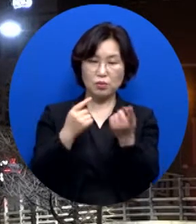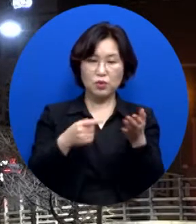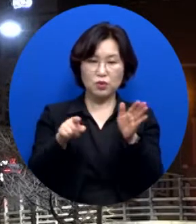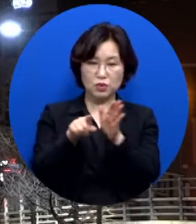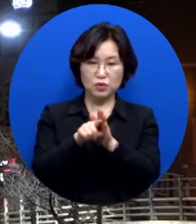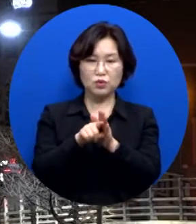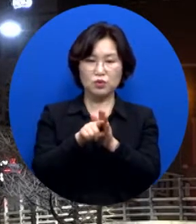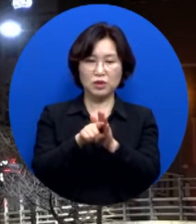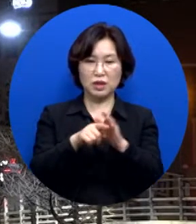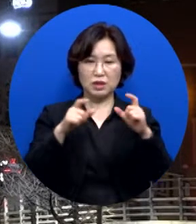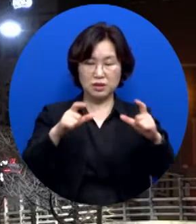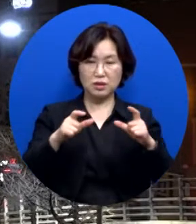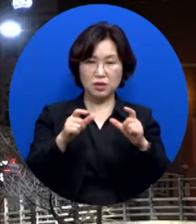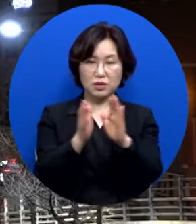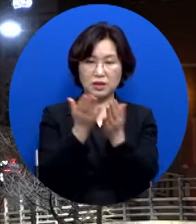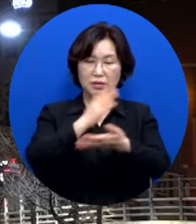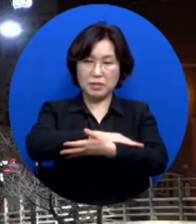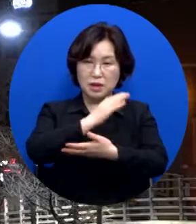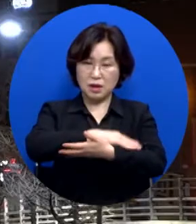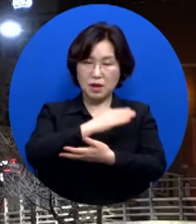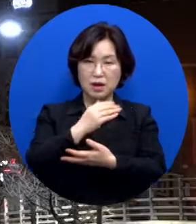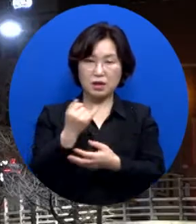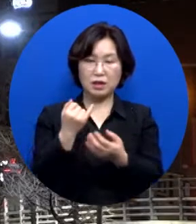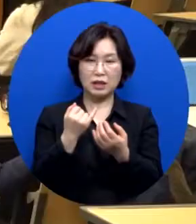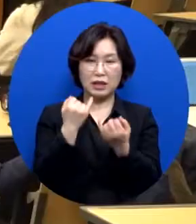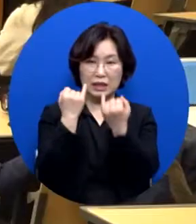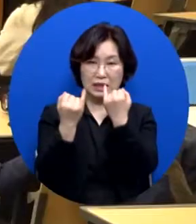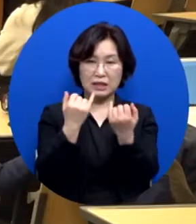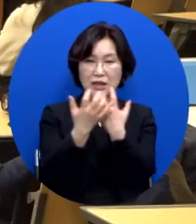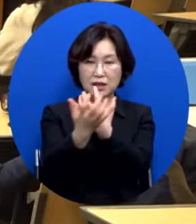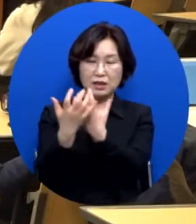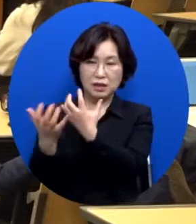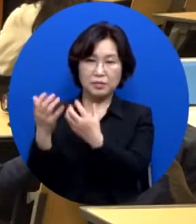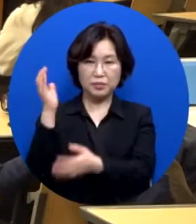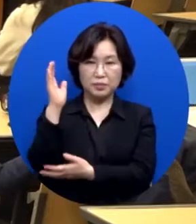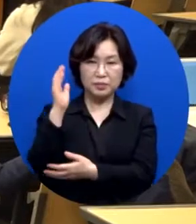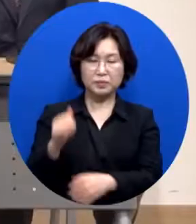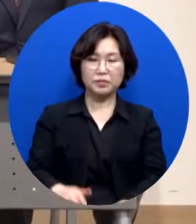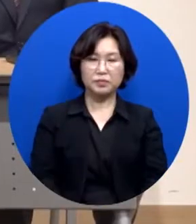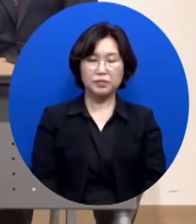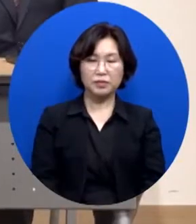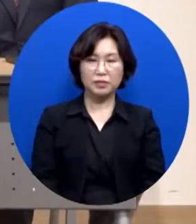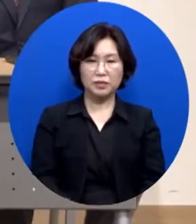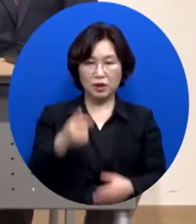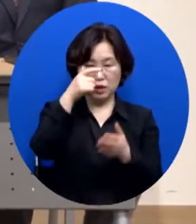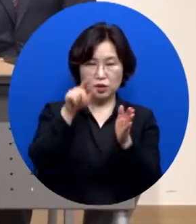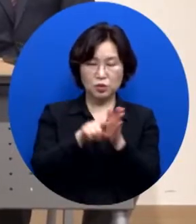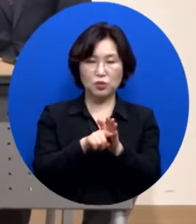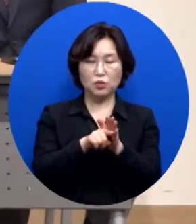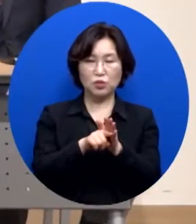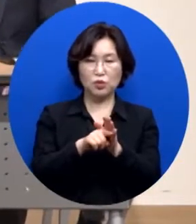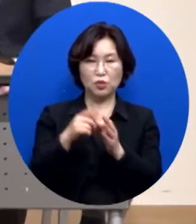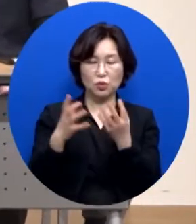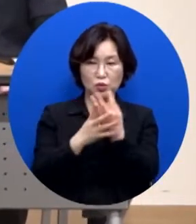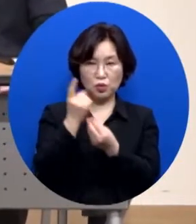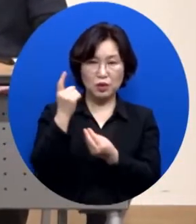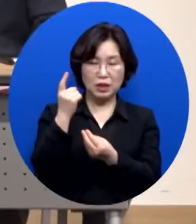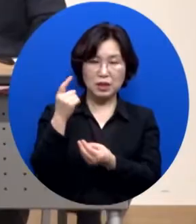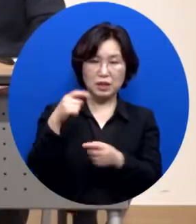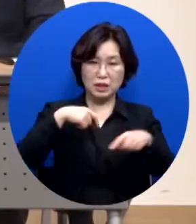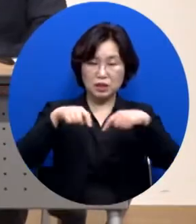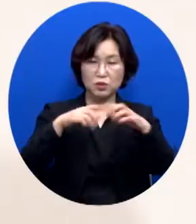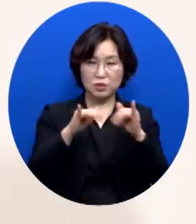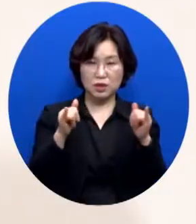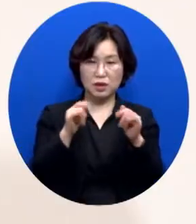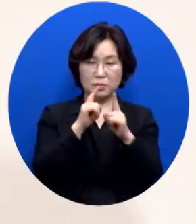속회 구역공과 교재 발간 기자간담회가 열렸습니다 간담회에서 기독교 통일 주도자 훈련센터 최 유 목사는